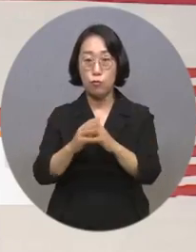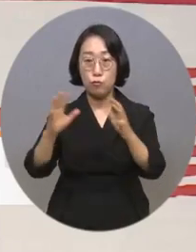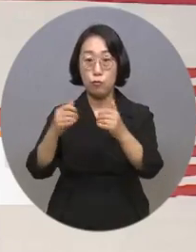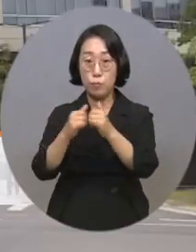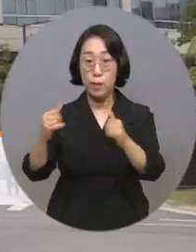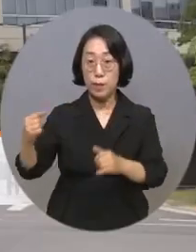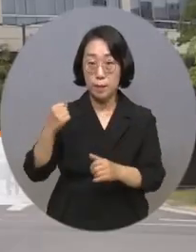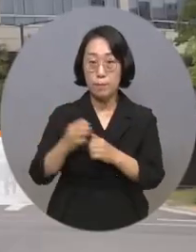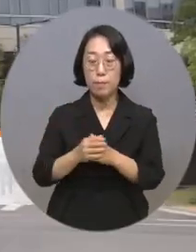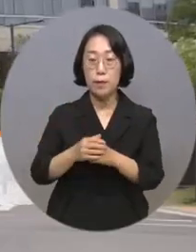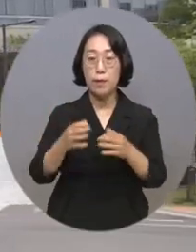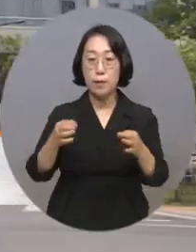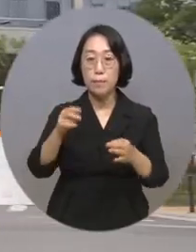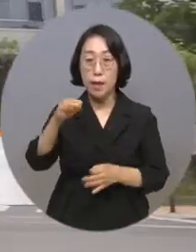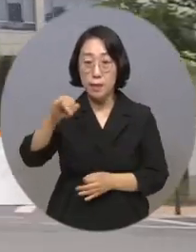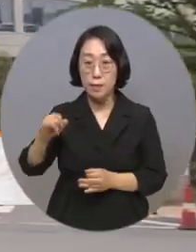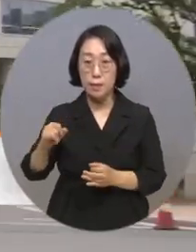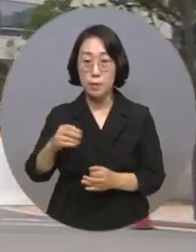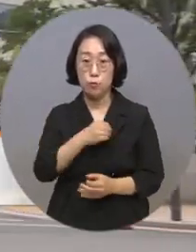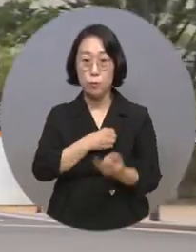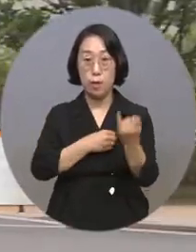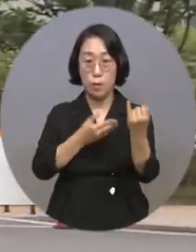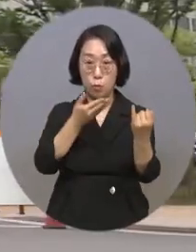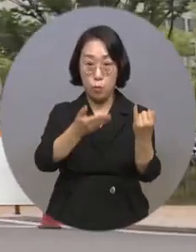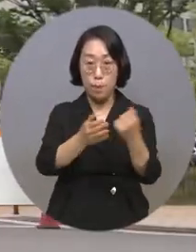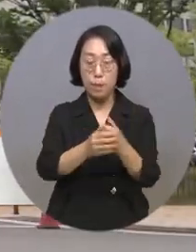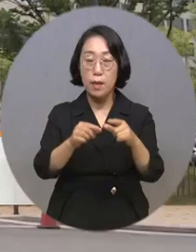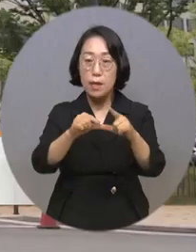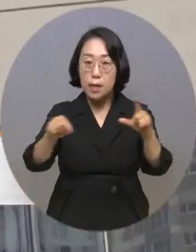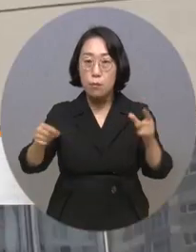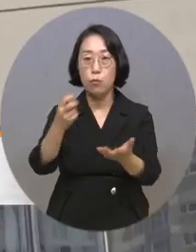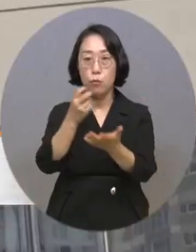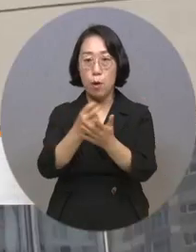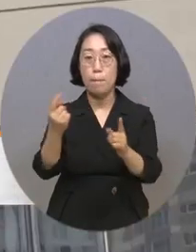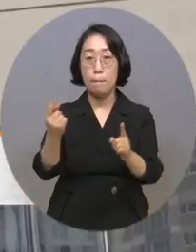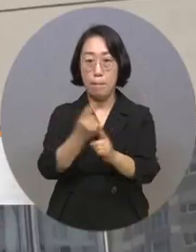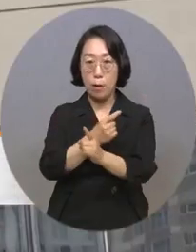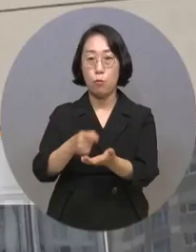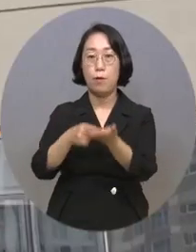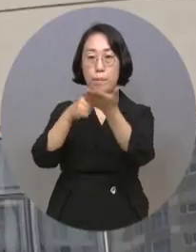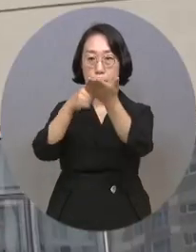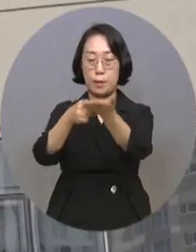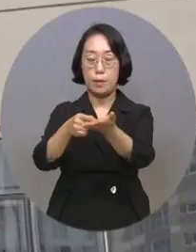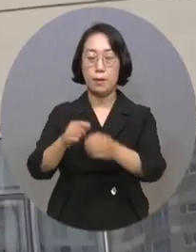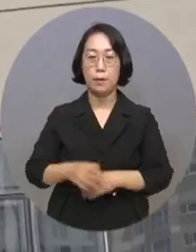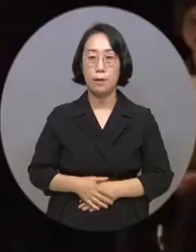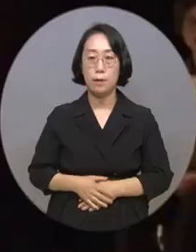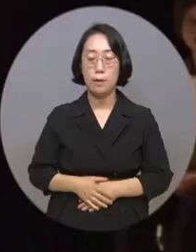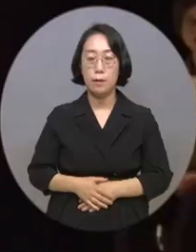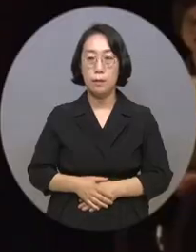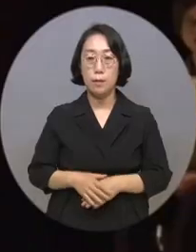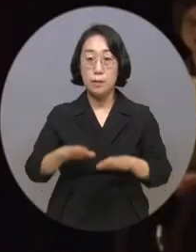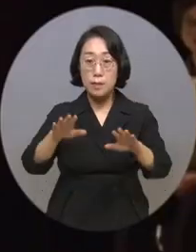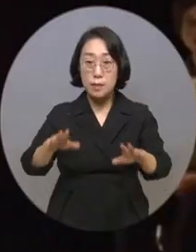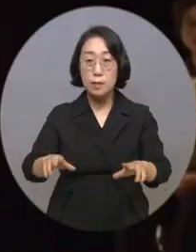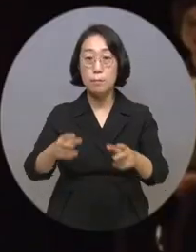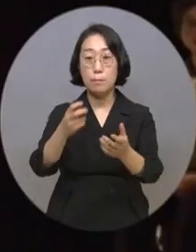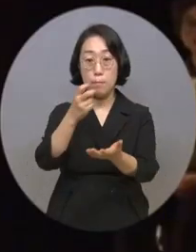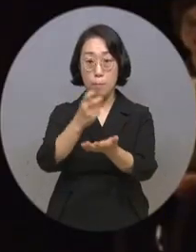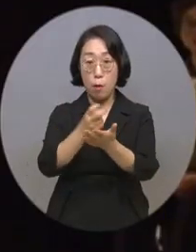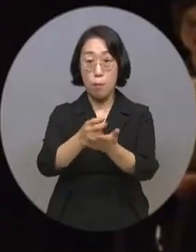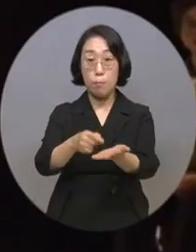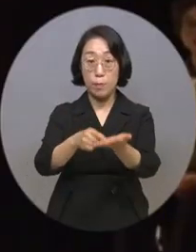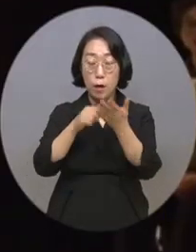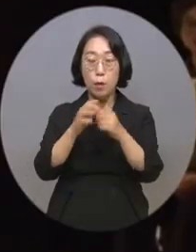의원은 복권 및 복권기금 법 일부개정법률안을 대표발의 했습니다 현행 장애 예술인 지원